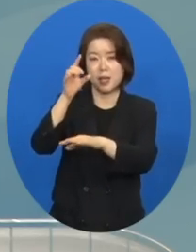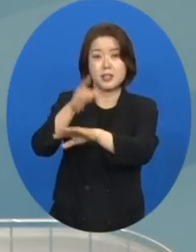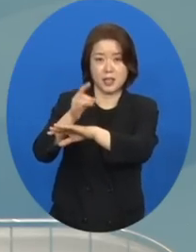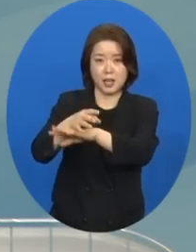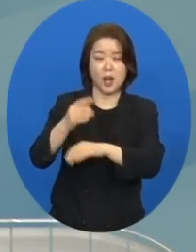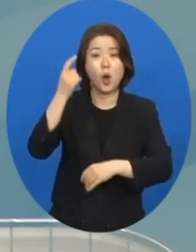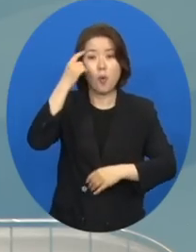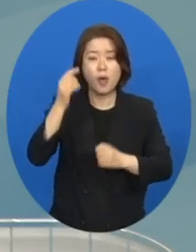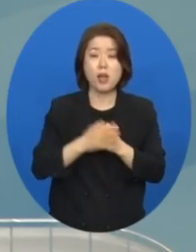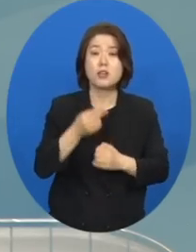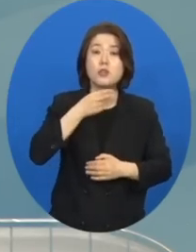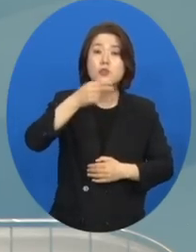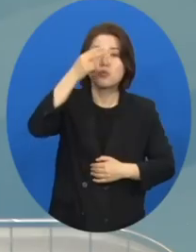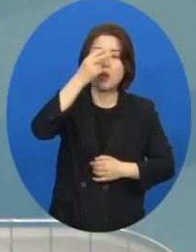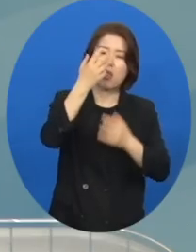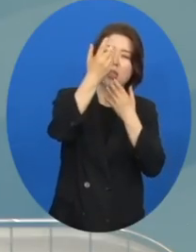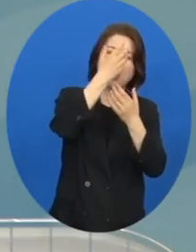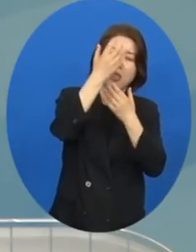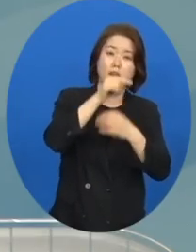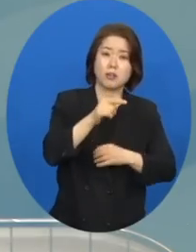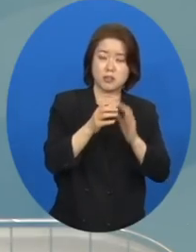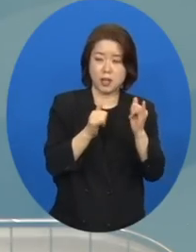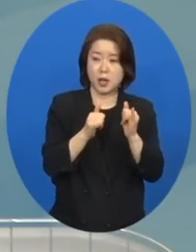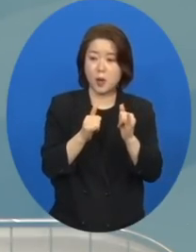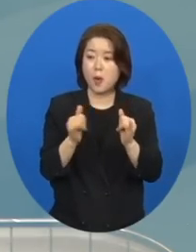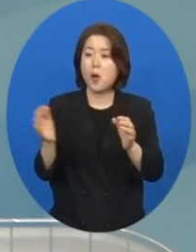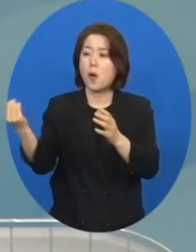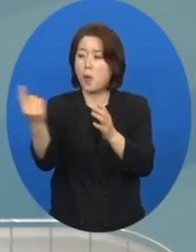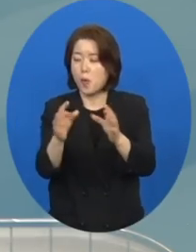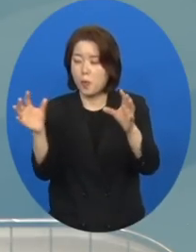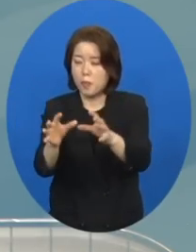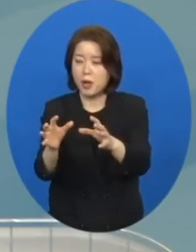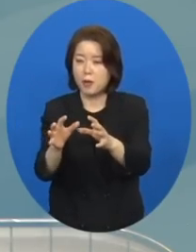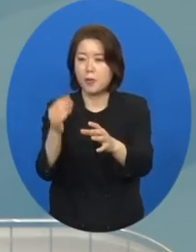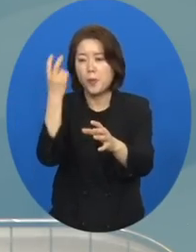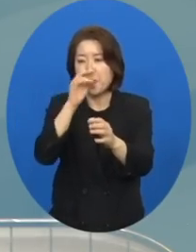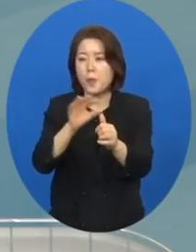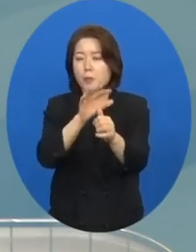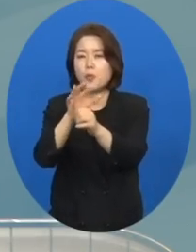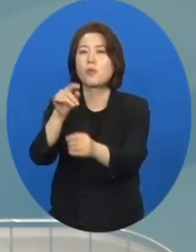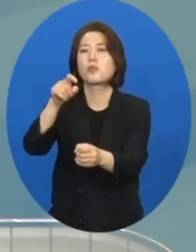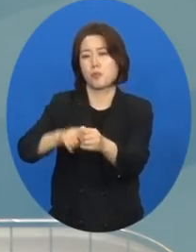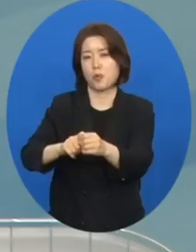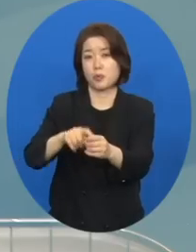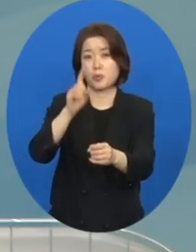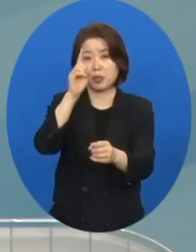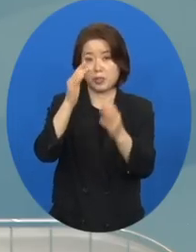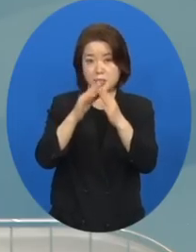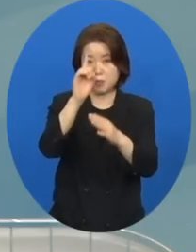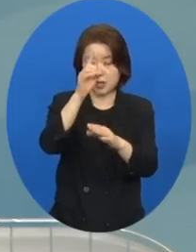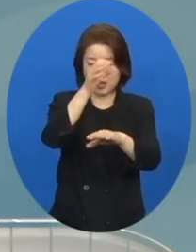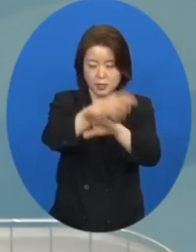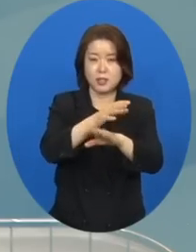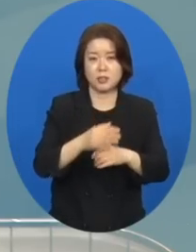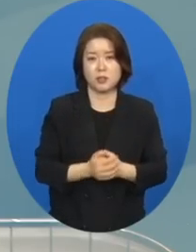중독자들을 거기서 캐어 회복시키기 위해서 집을 하나 샀는데 이것의 사역의 확장이 되면서 집이 두개가 되고 세개가